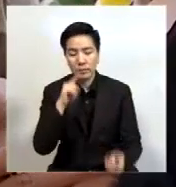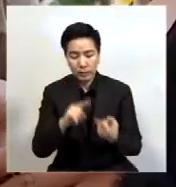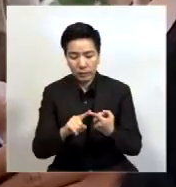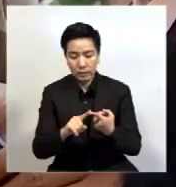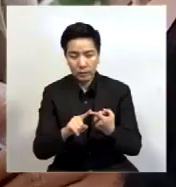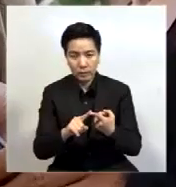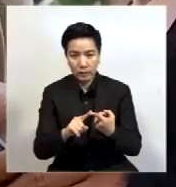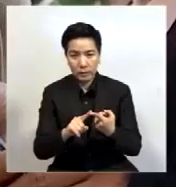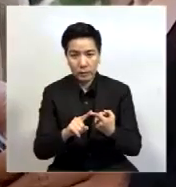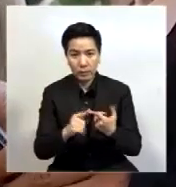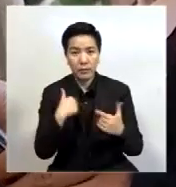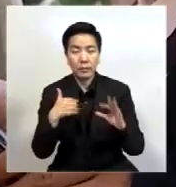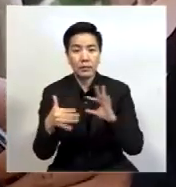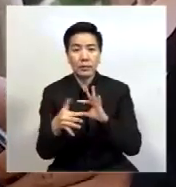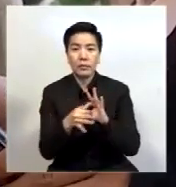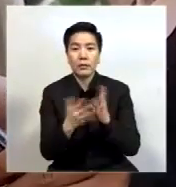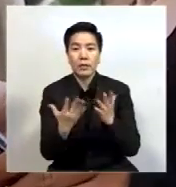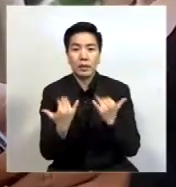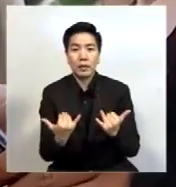มตัวที่จะ